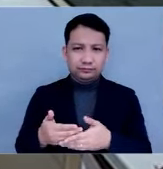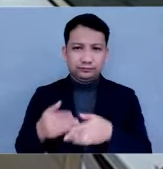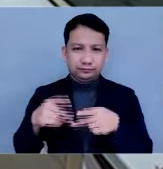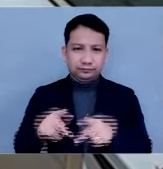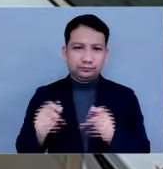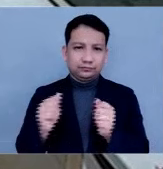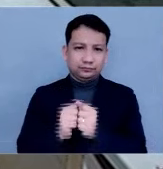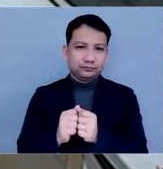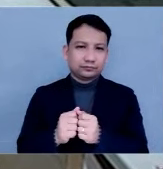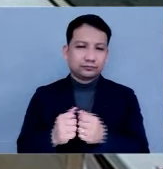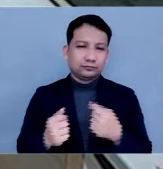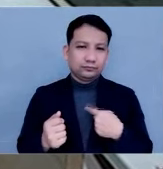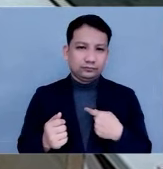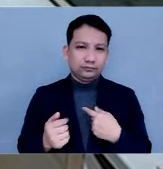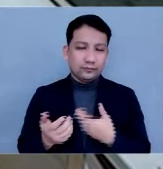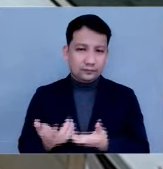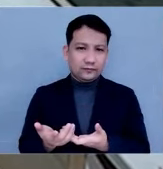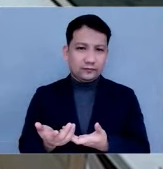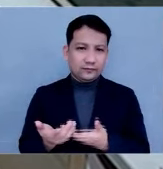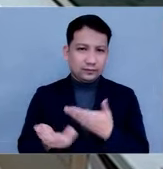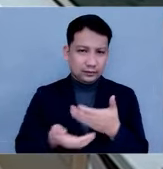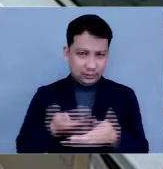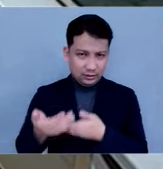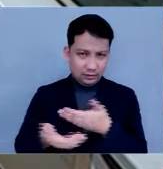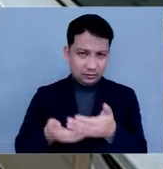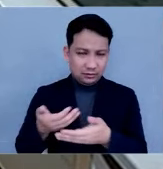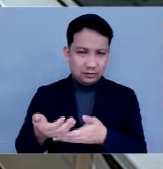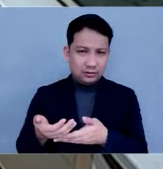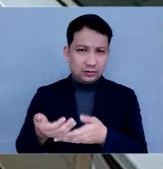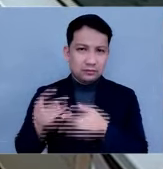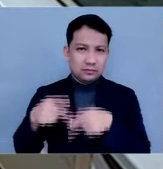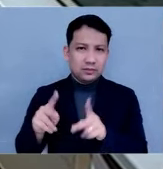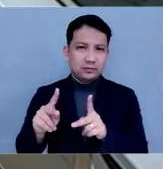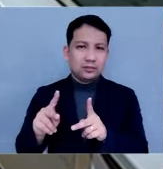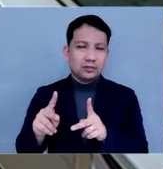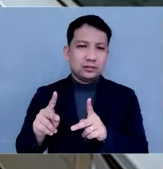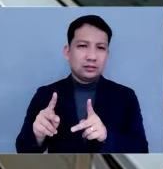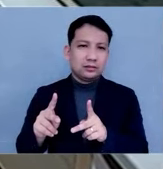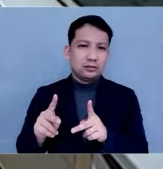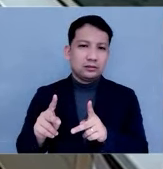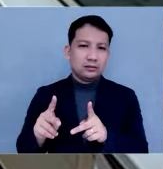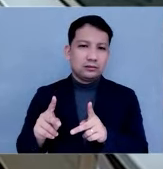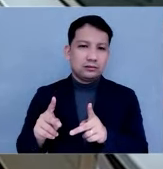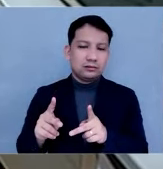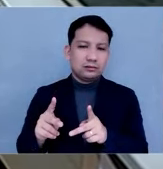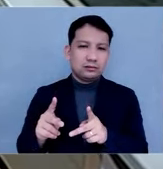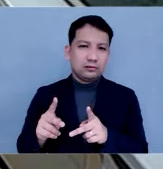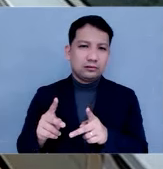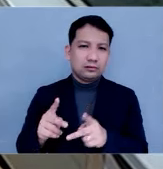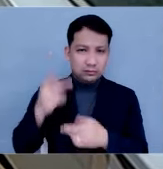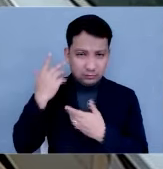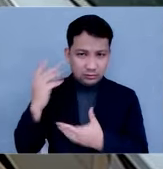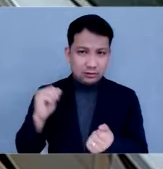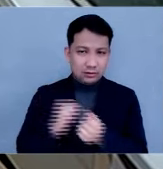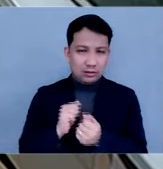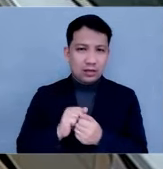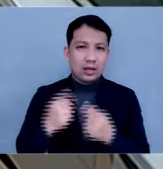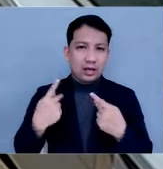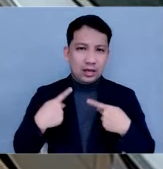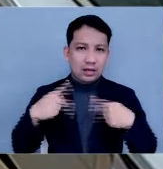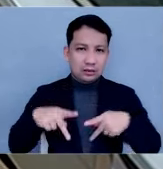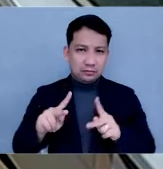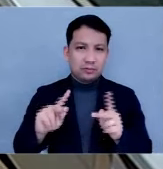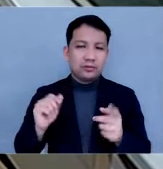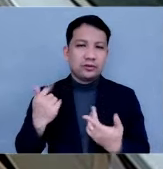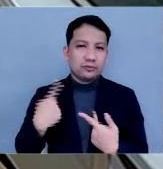kami. Nagpapaayos pa po kami. Ng permit? Oh, kasi talagang inaano naman namin na magkaroon kami ng permit or